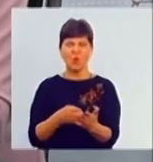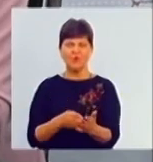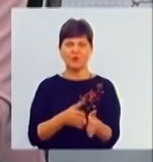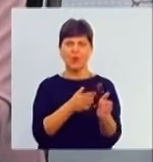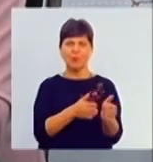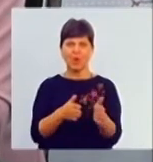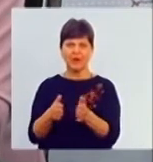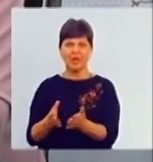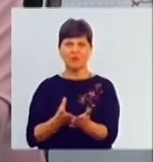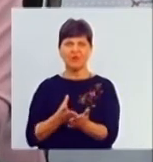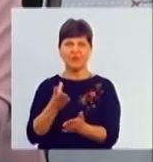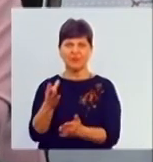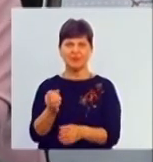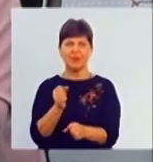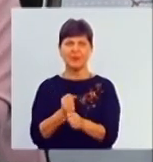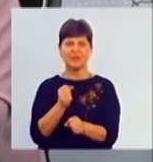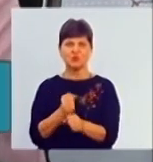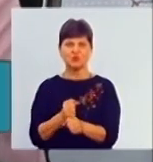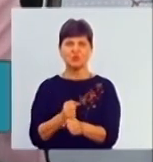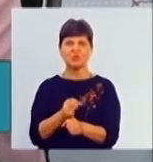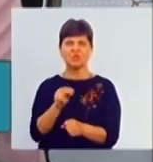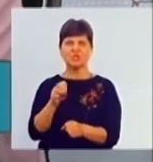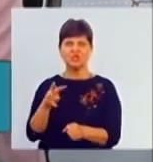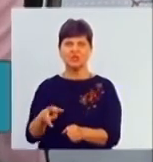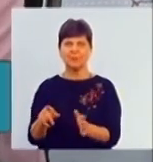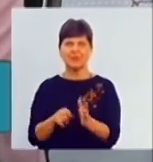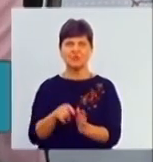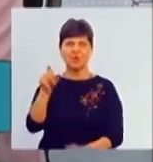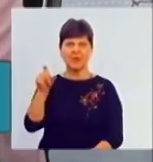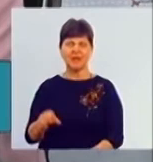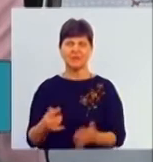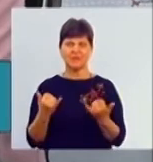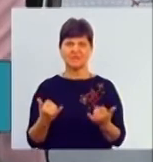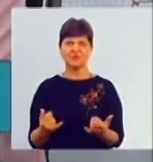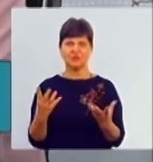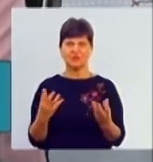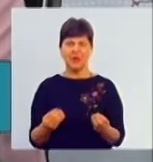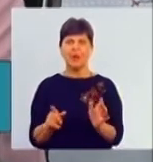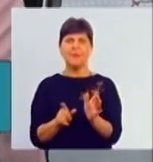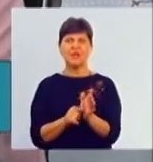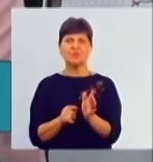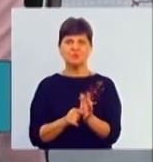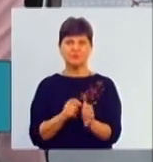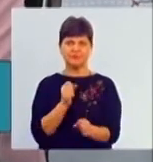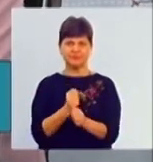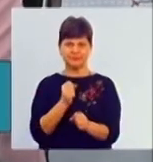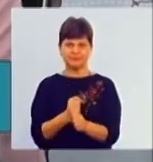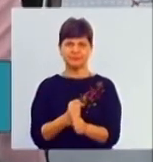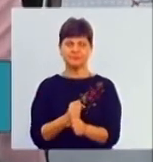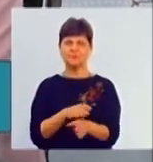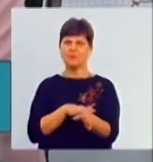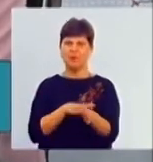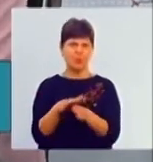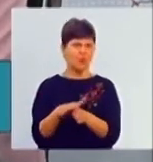виплати працюючим пенсіонерам, і на сьогоднішній день працюючі пенсіонери отримують пенсію в повному